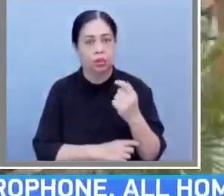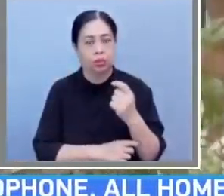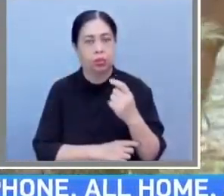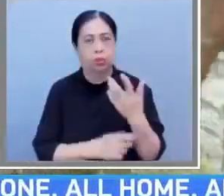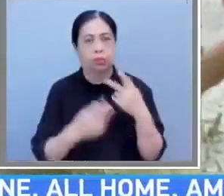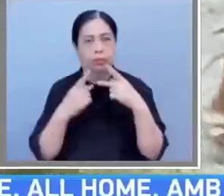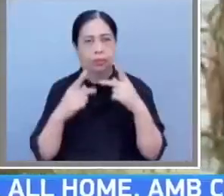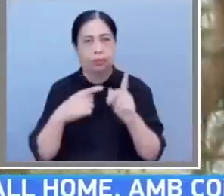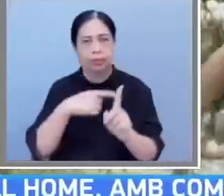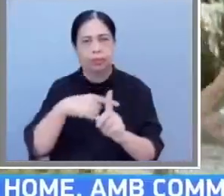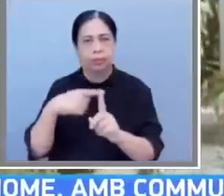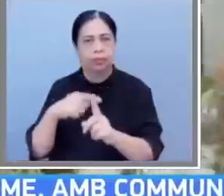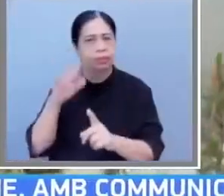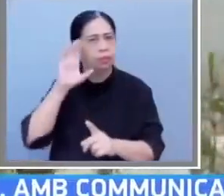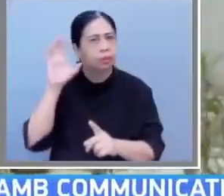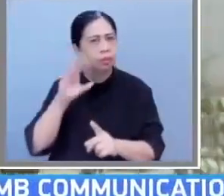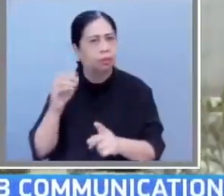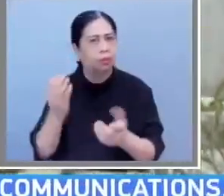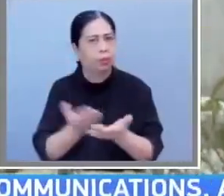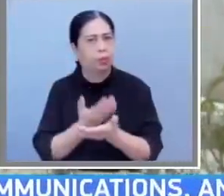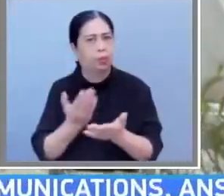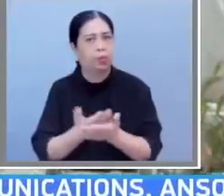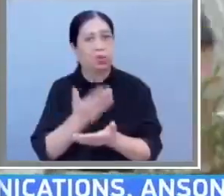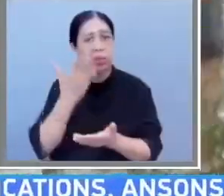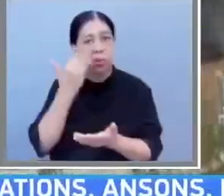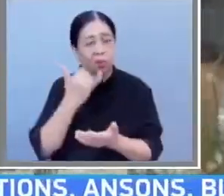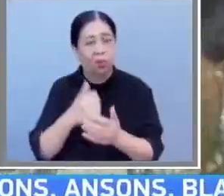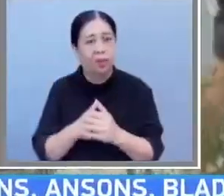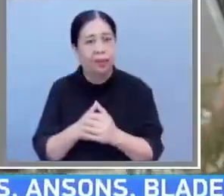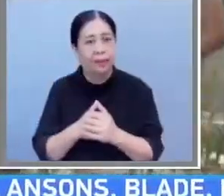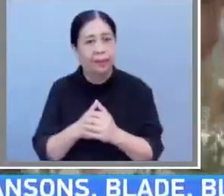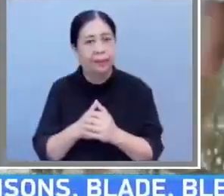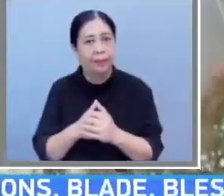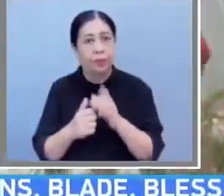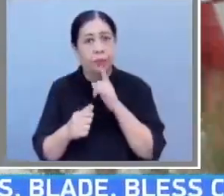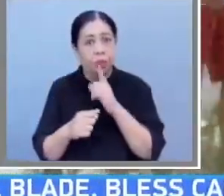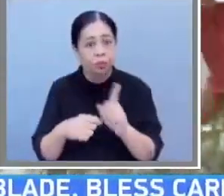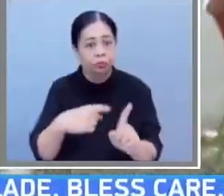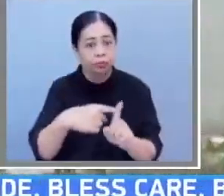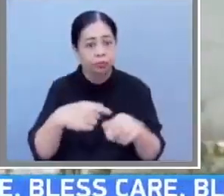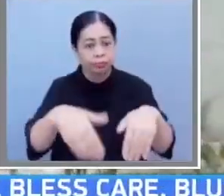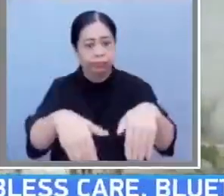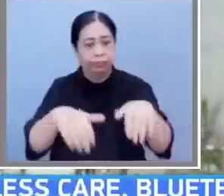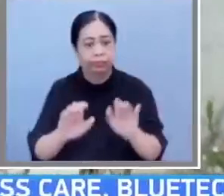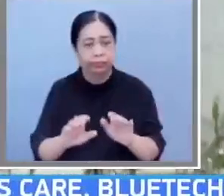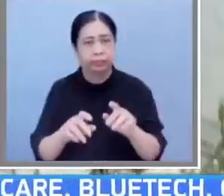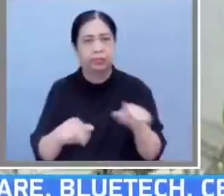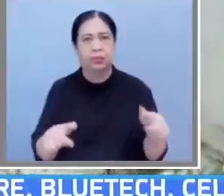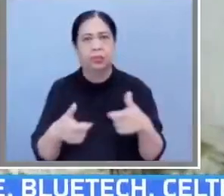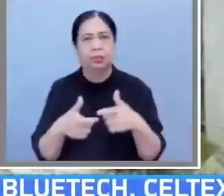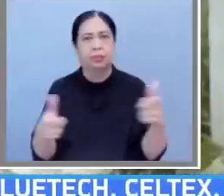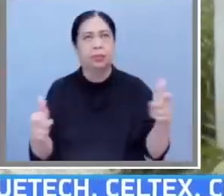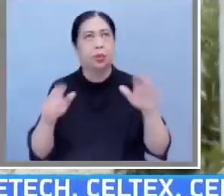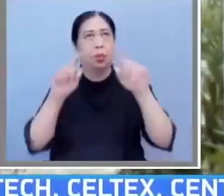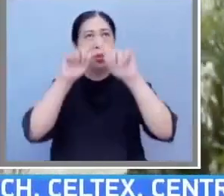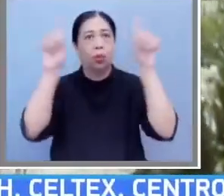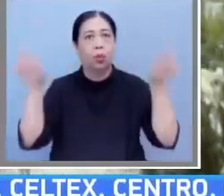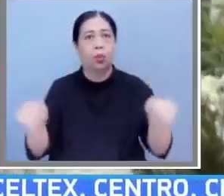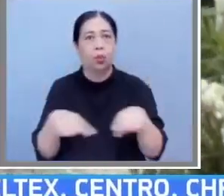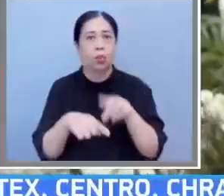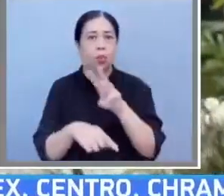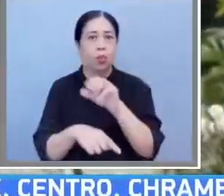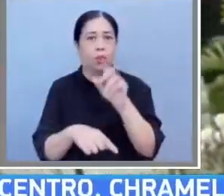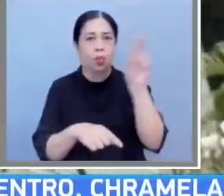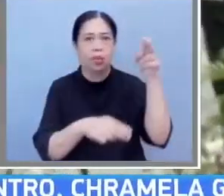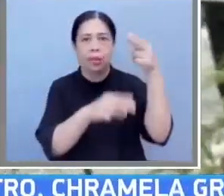kakaiba po ang pagunita rito ng undas dahil ah imbes na sa mga nicho dito po sa malalaking pader na nakasulat ang pangalan